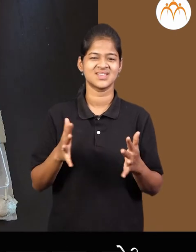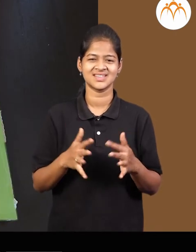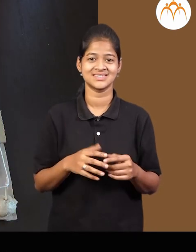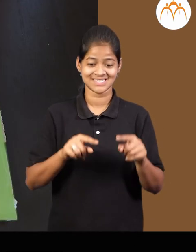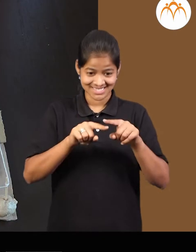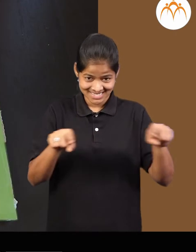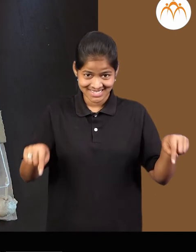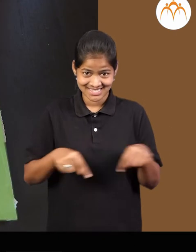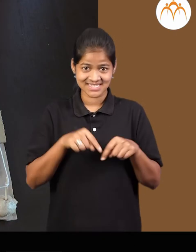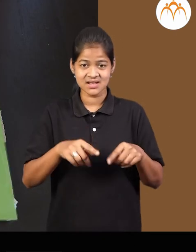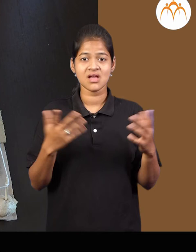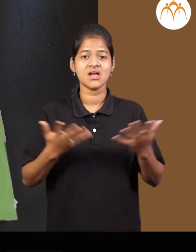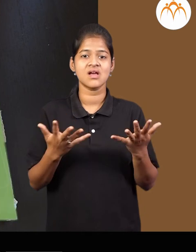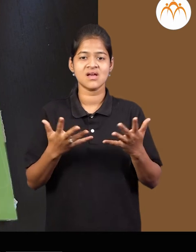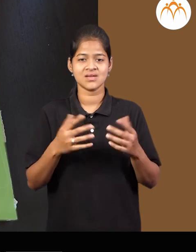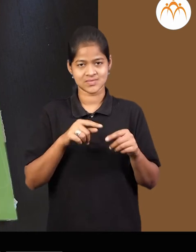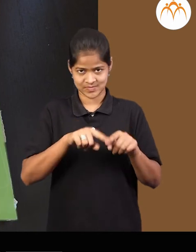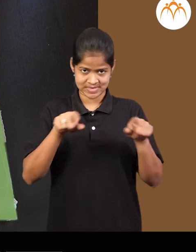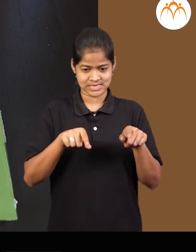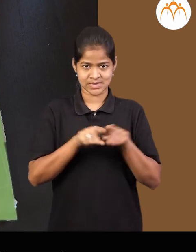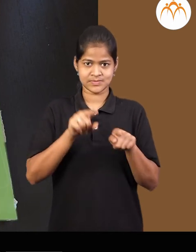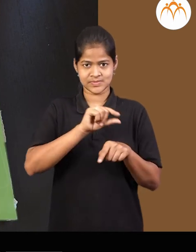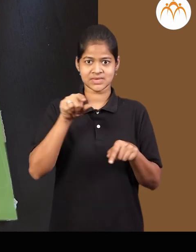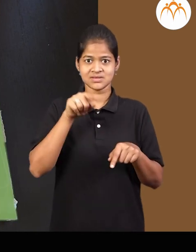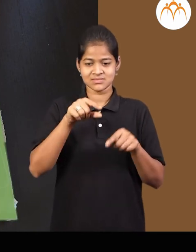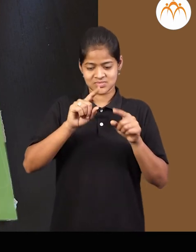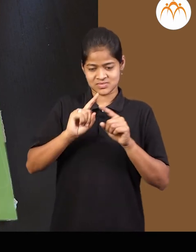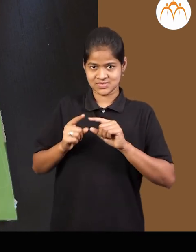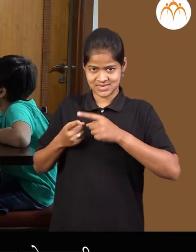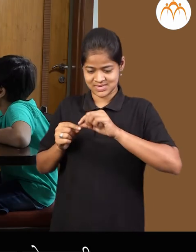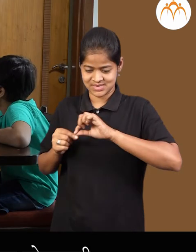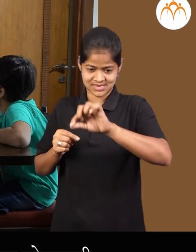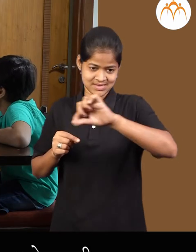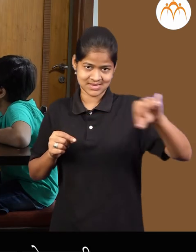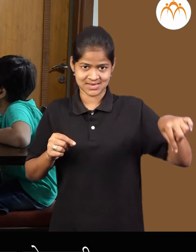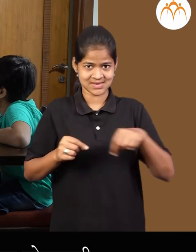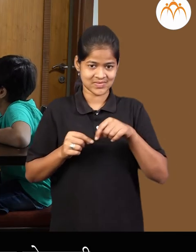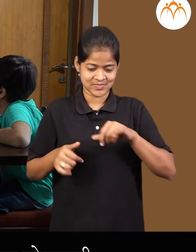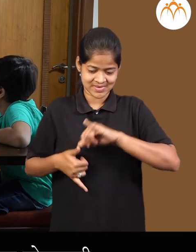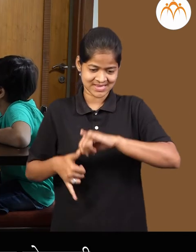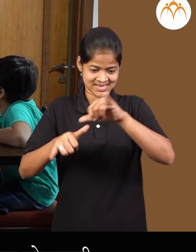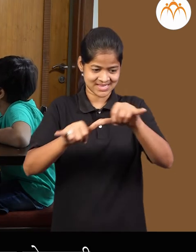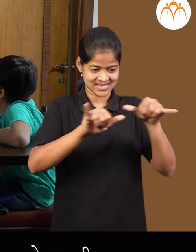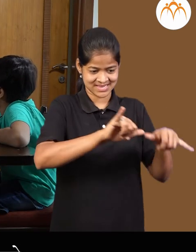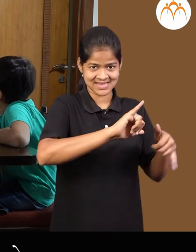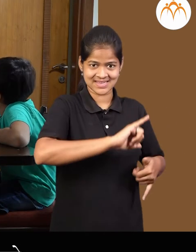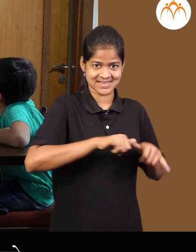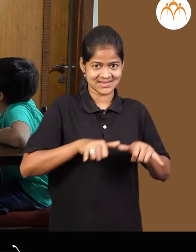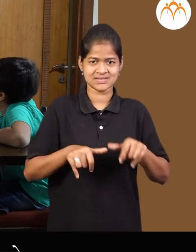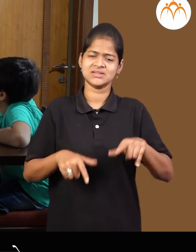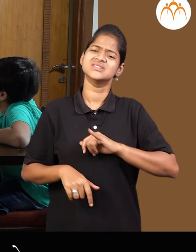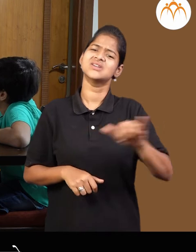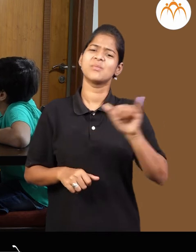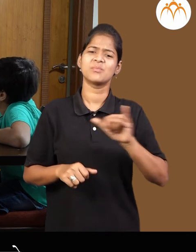आहे? चौरस, म्हणजे सगळ्या बाजू सारख्याच. शाबास, म्हणजे मग आता याची एक बाजू मोजायची आणि